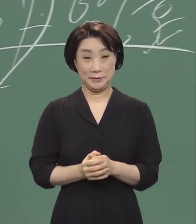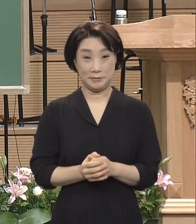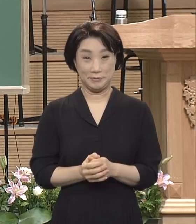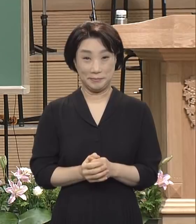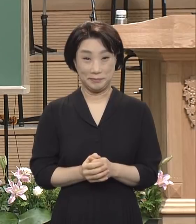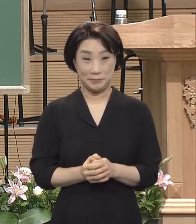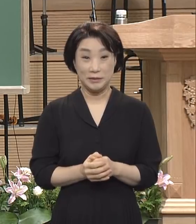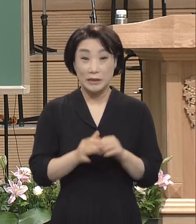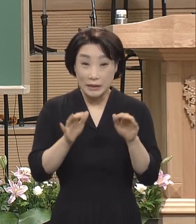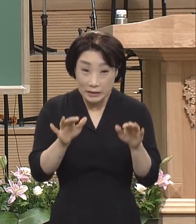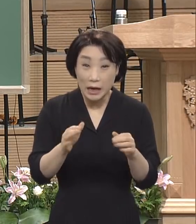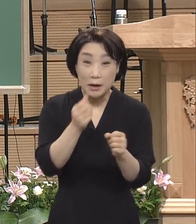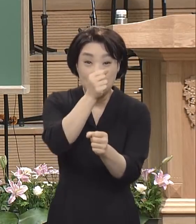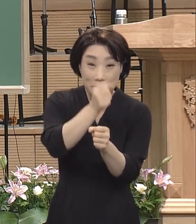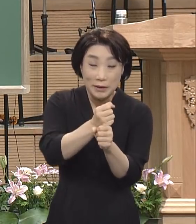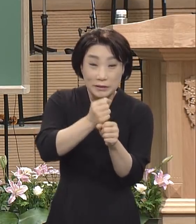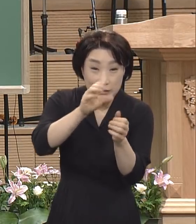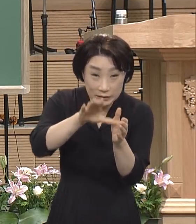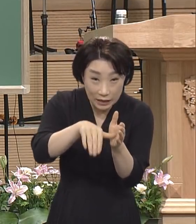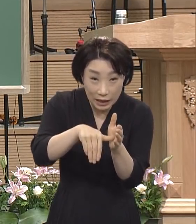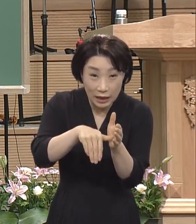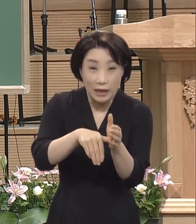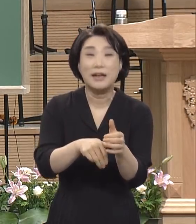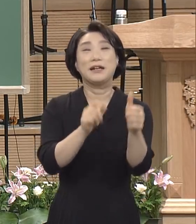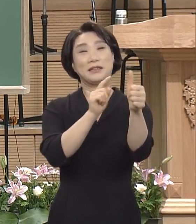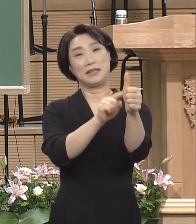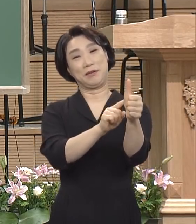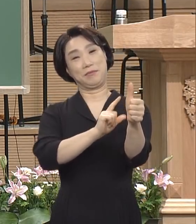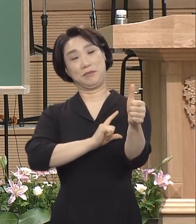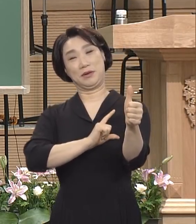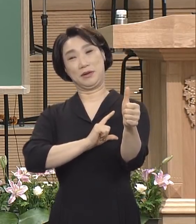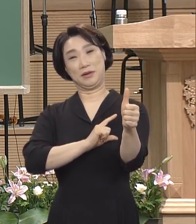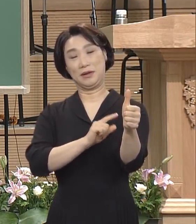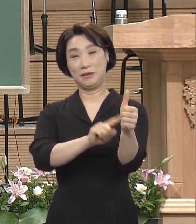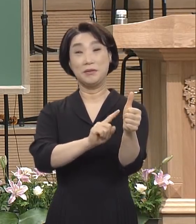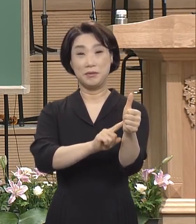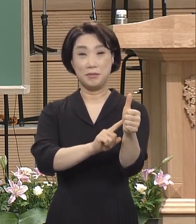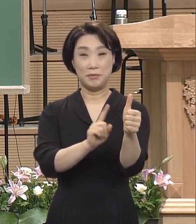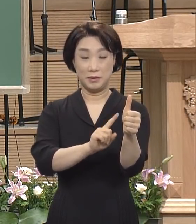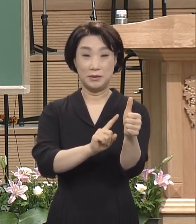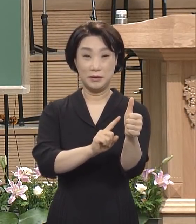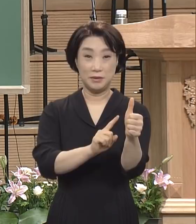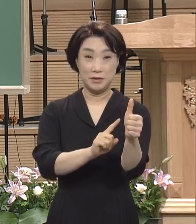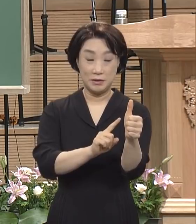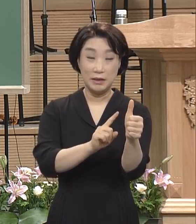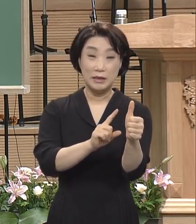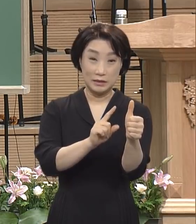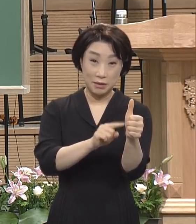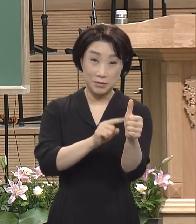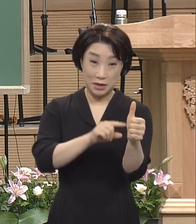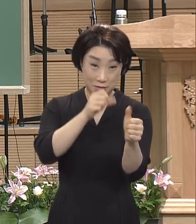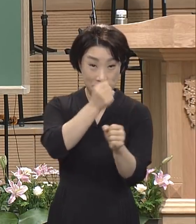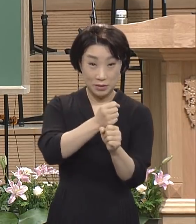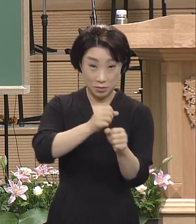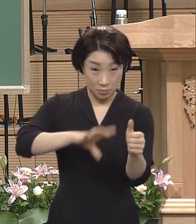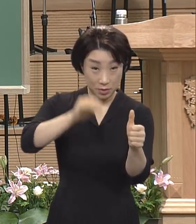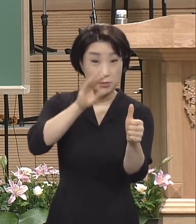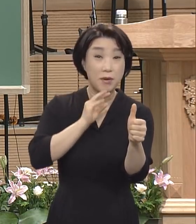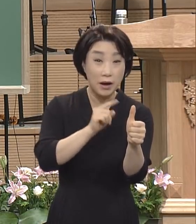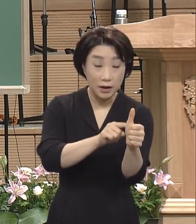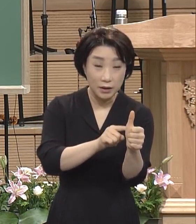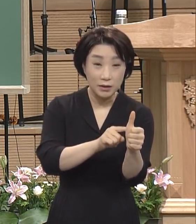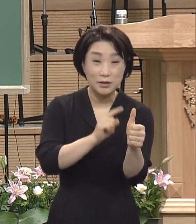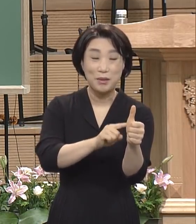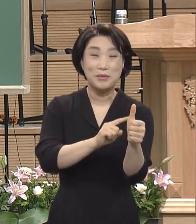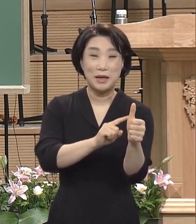자, 이렇게 만들 때 남자를 먼저 만들었어요. 남자를, 그런데 남자